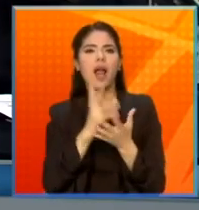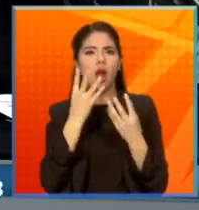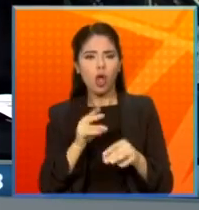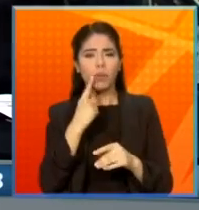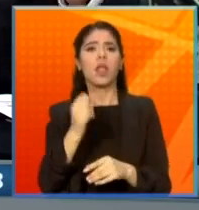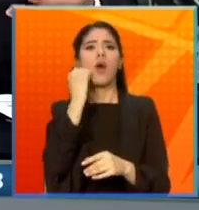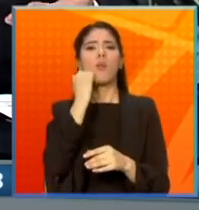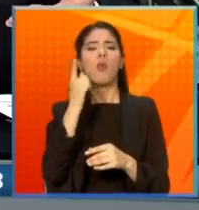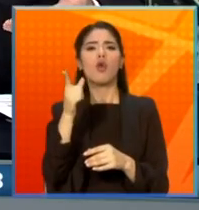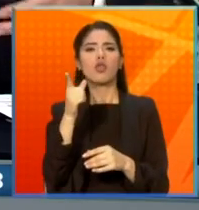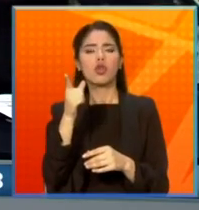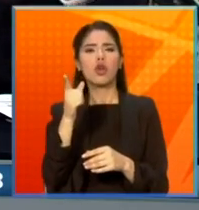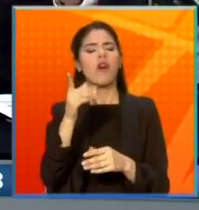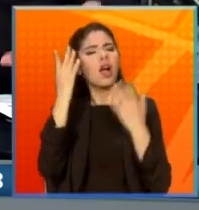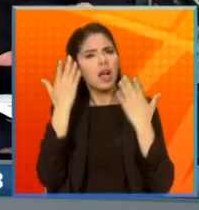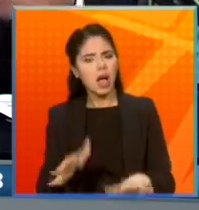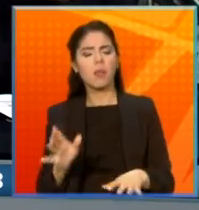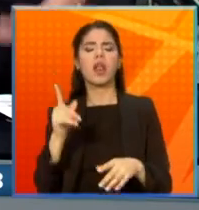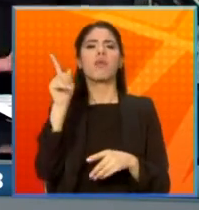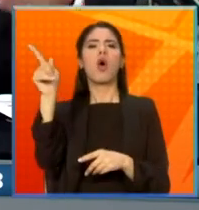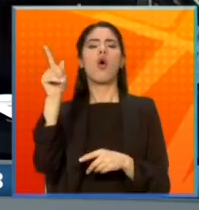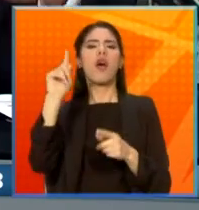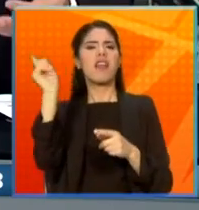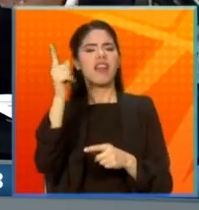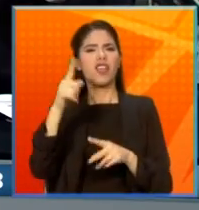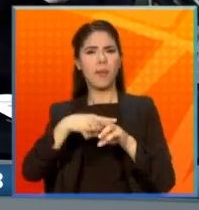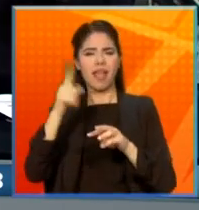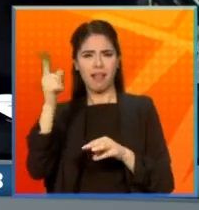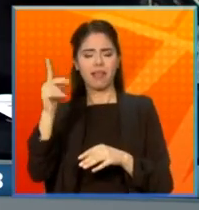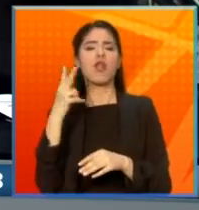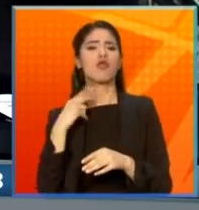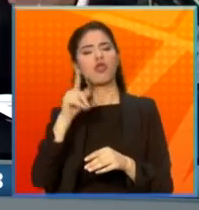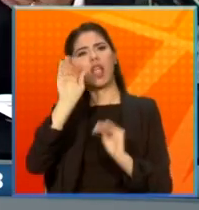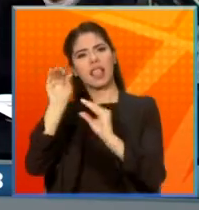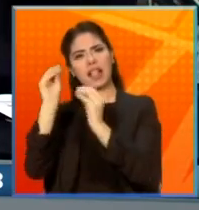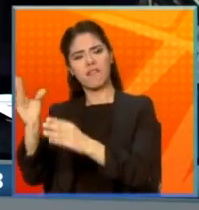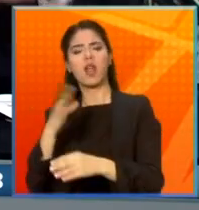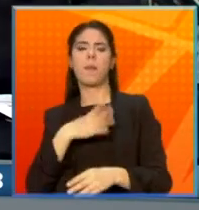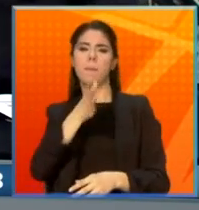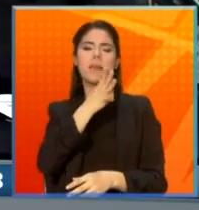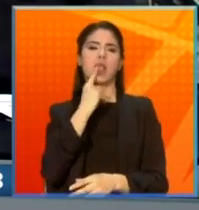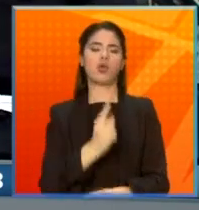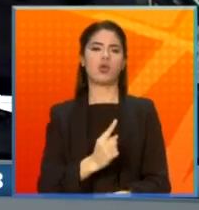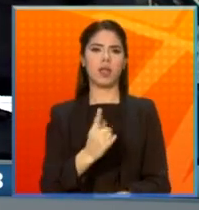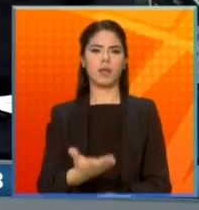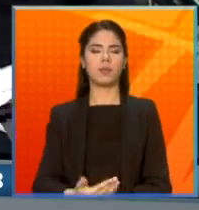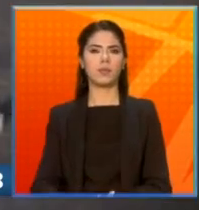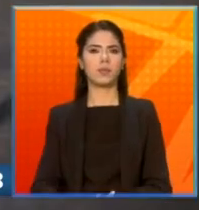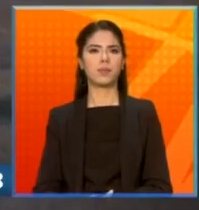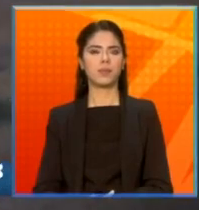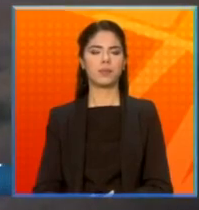her ne kadar inkar etseler biz Rusya'nın rejim güçlerine en üst düzeyde destek verdiğini biliyoruz cümlesiydi.